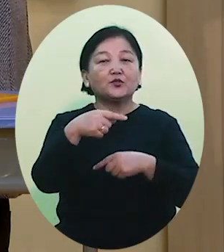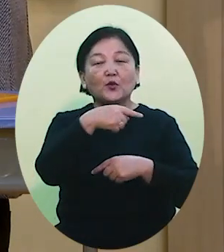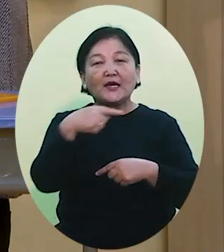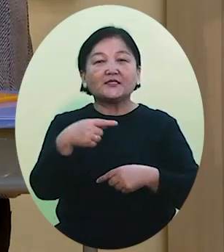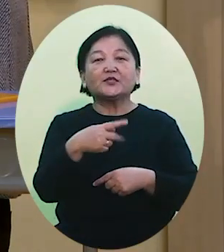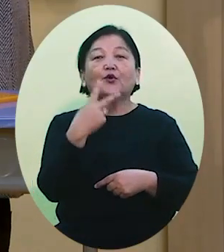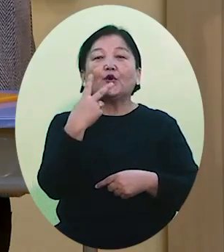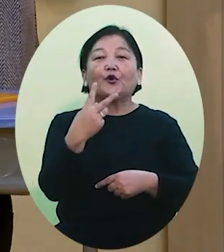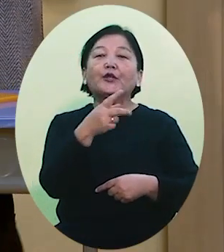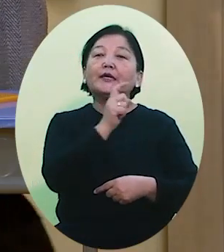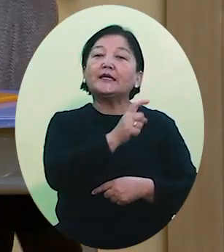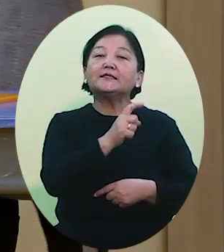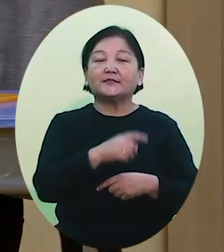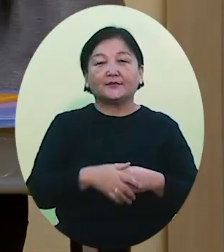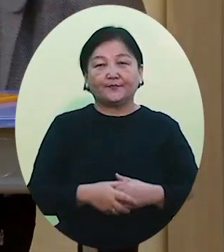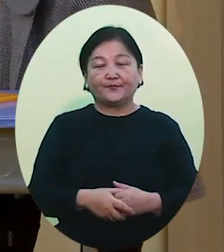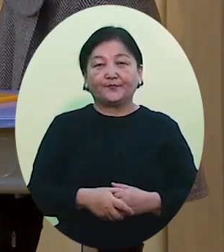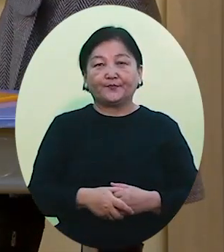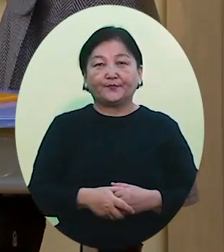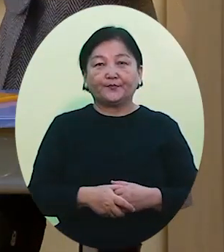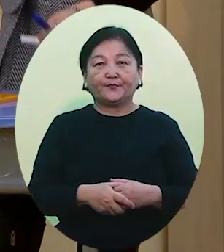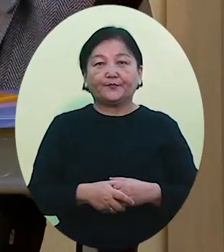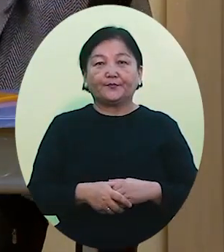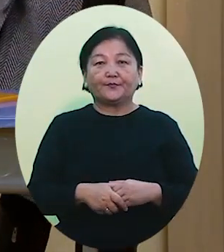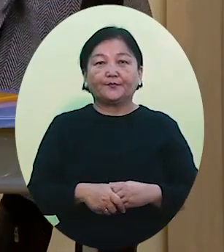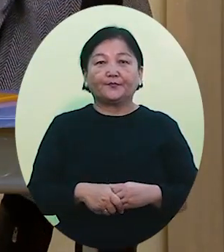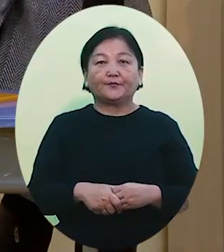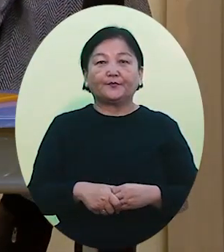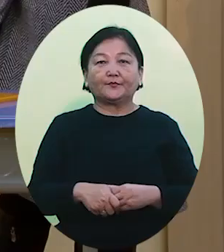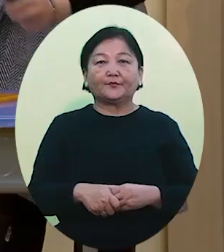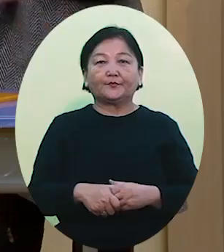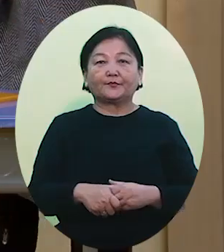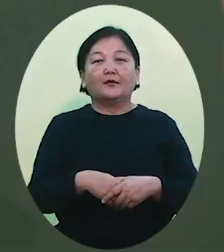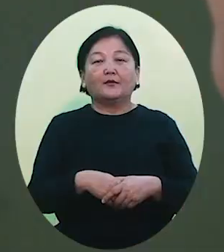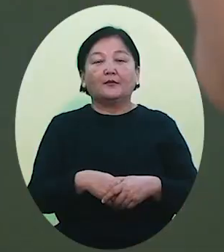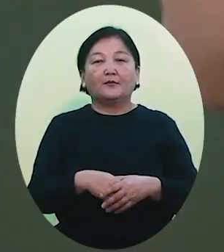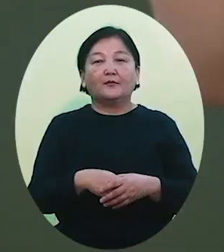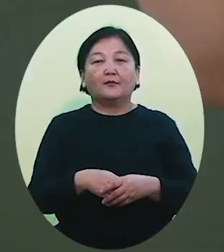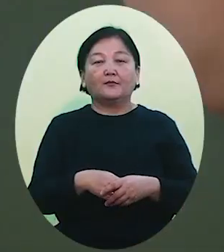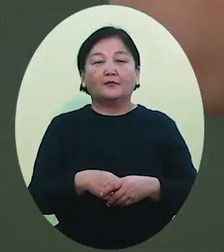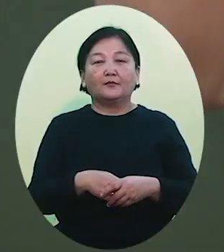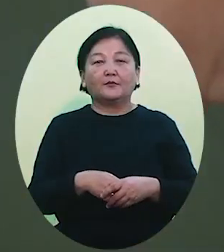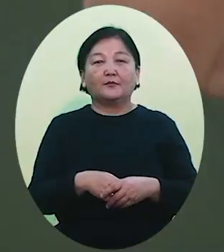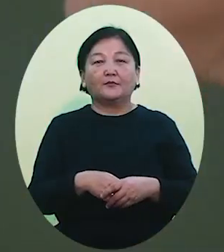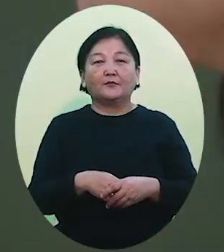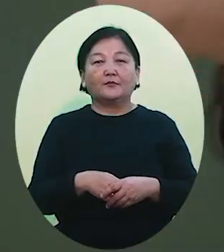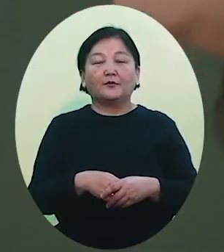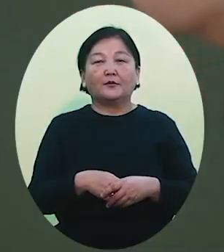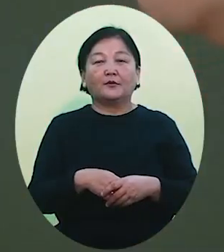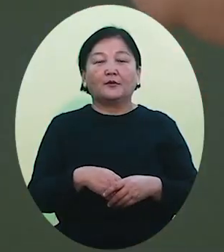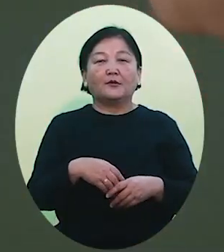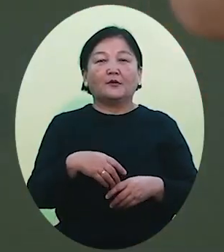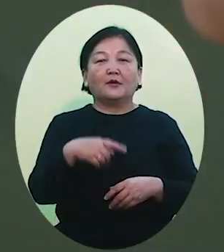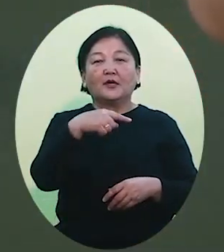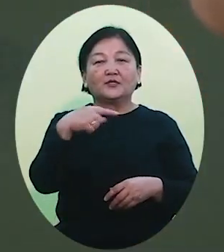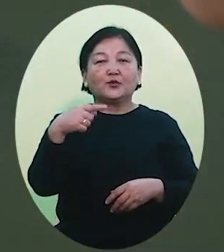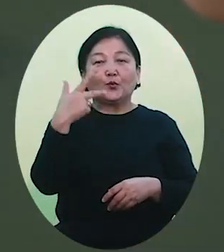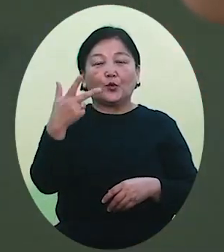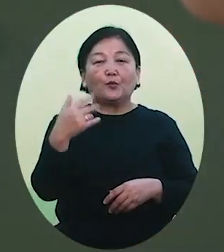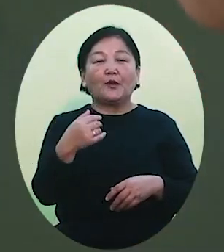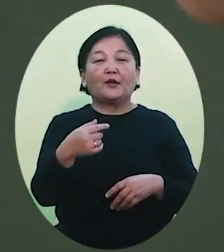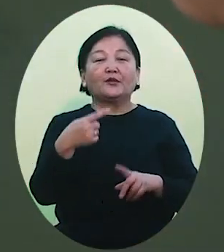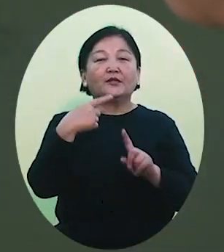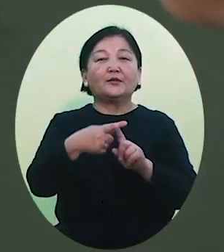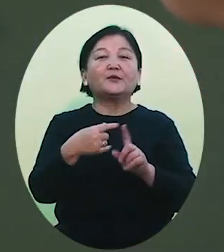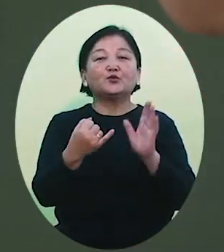2 x. y тэнцүү хас 2 x. Хас 3 байхад нэмэх 6, хас